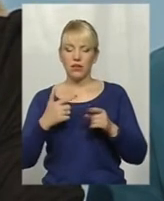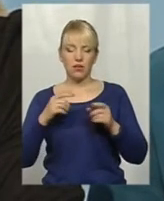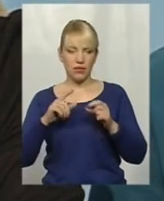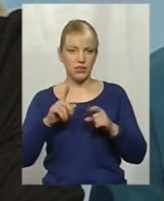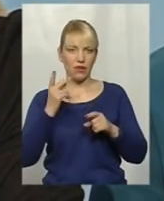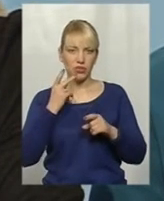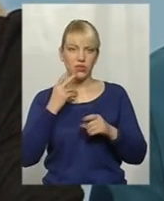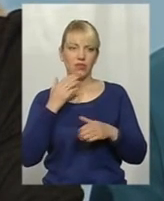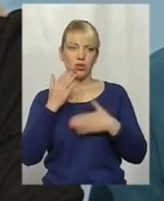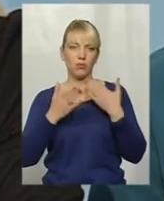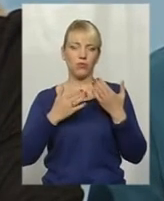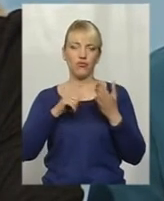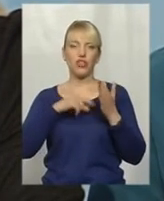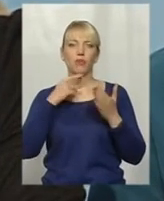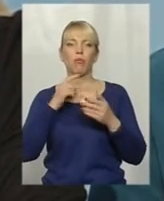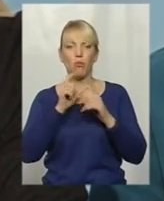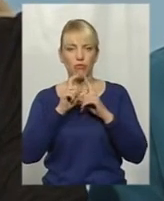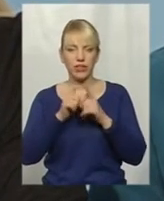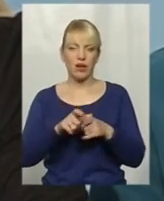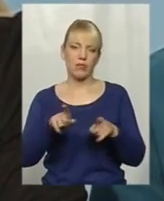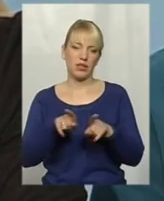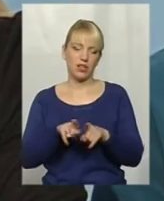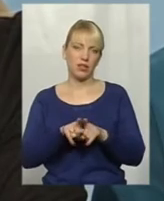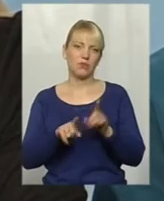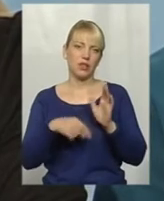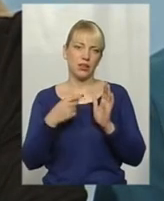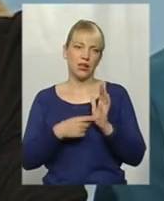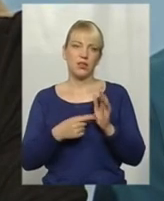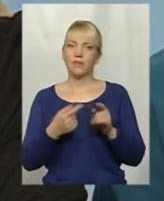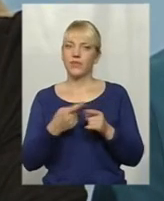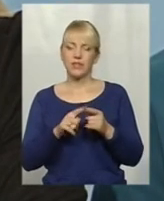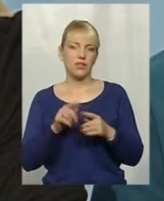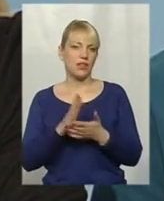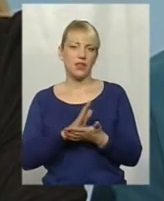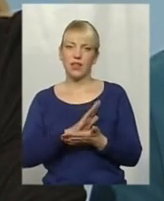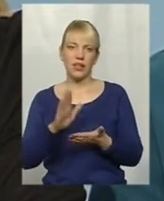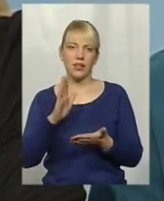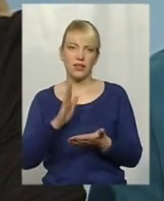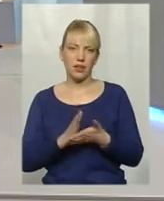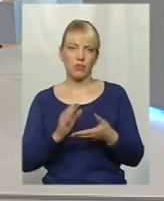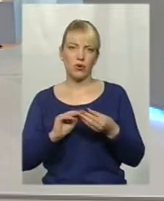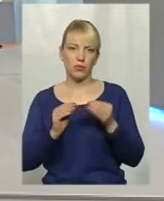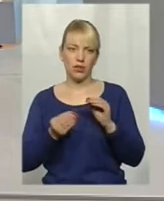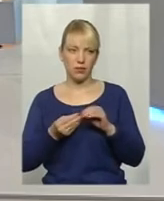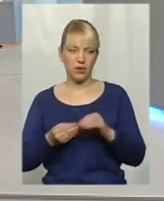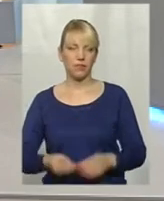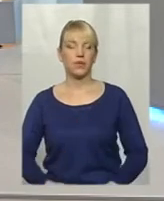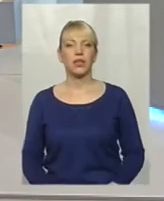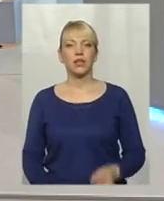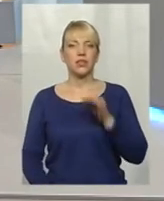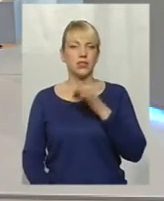такі запитання на нашій інтернет-сторінці. Тобто це не є проблемою. Скажіть, будь